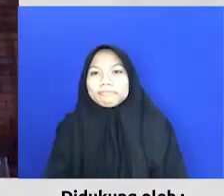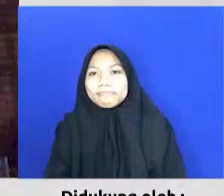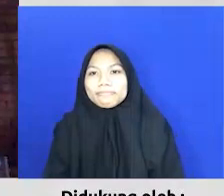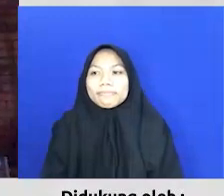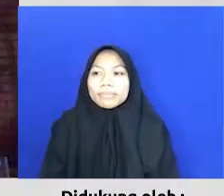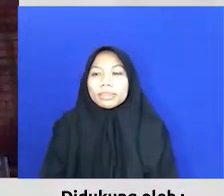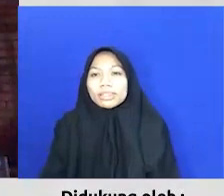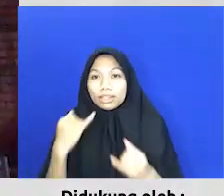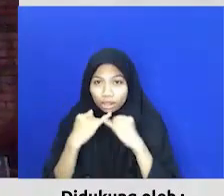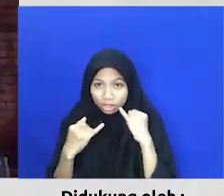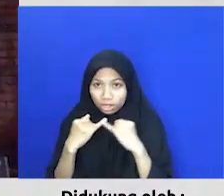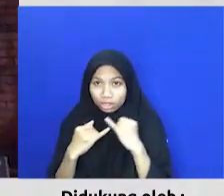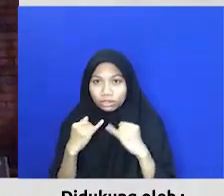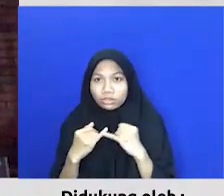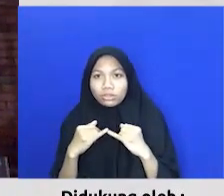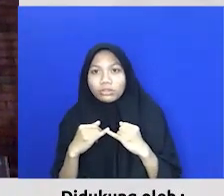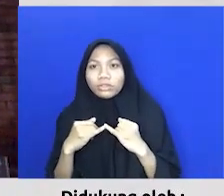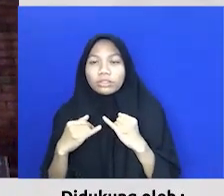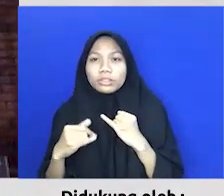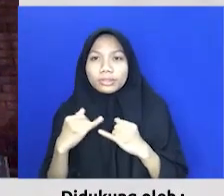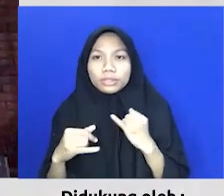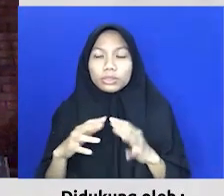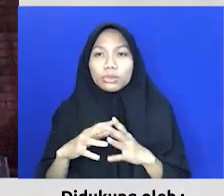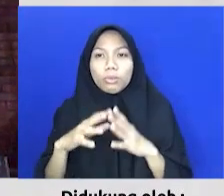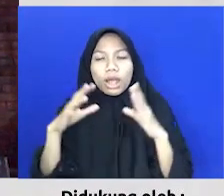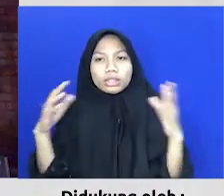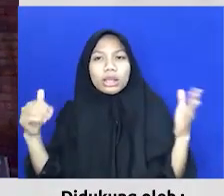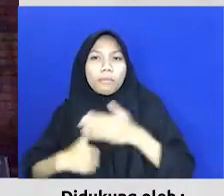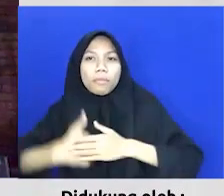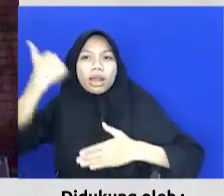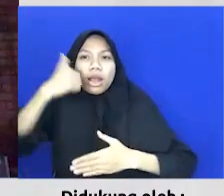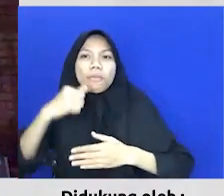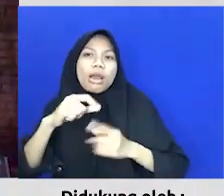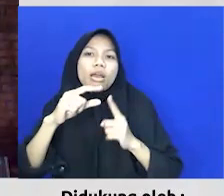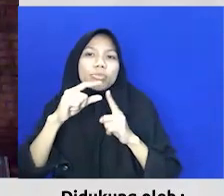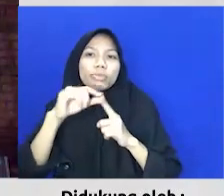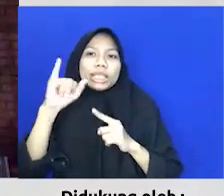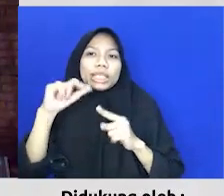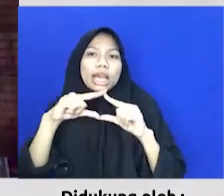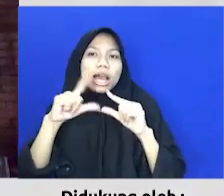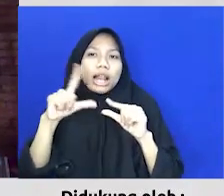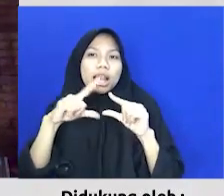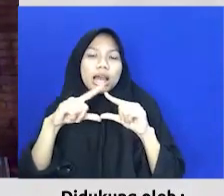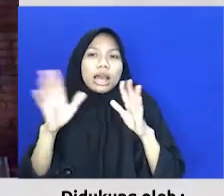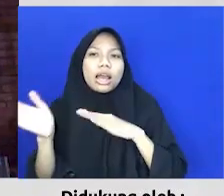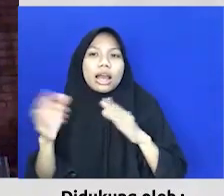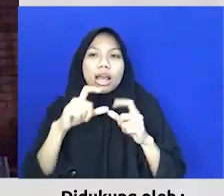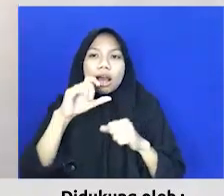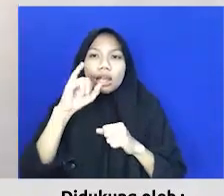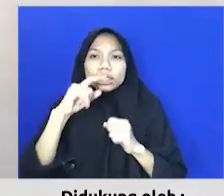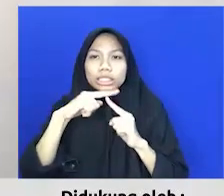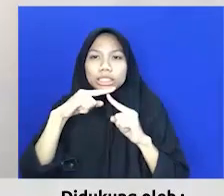Ini sebuah PH yang sangat unik dan banyak sekali perannya dalam menghasilkan